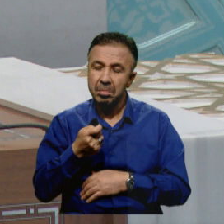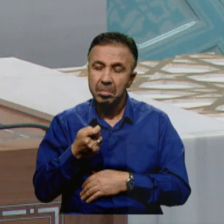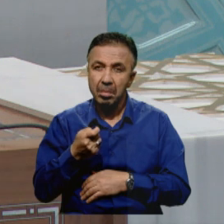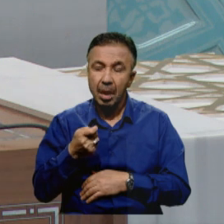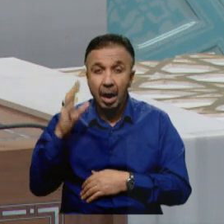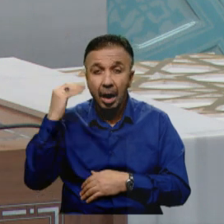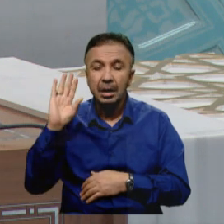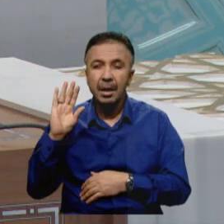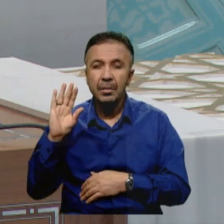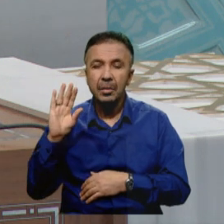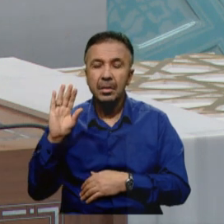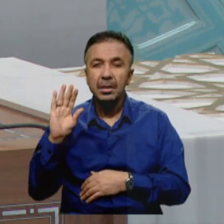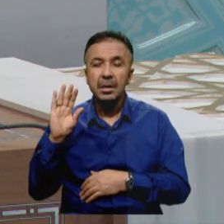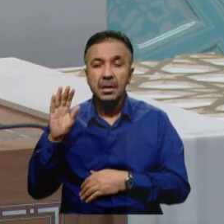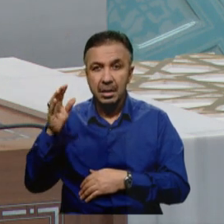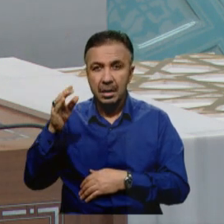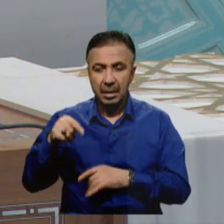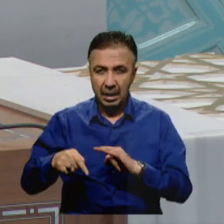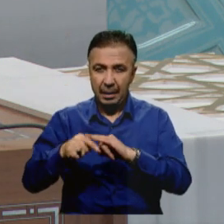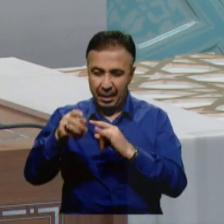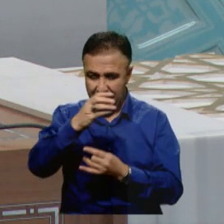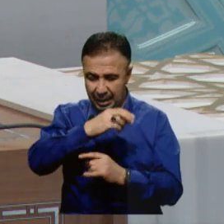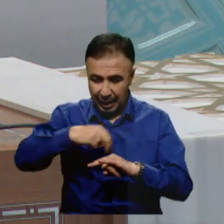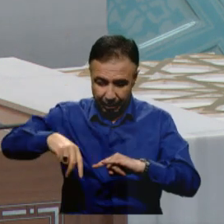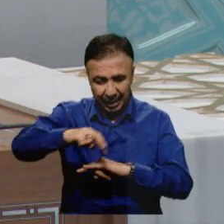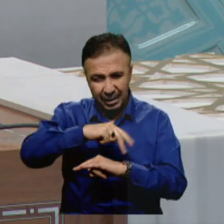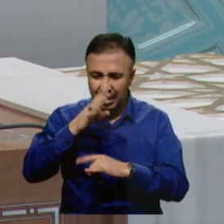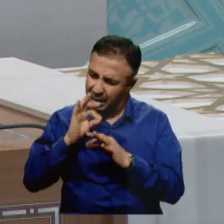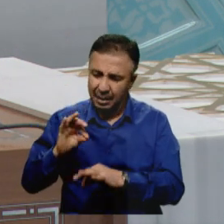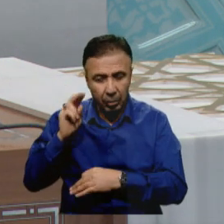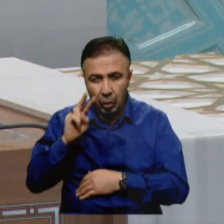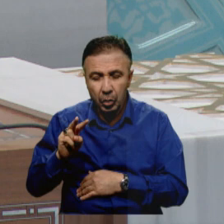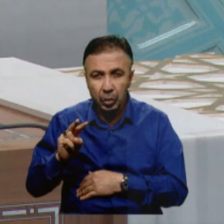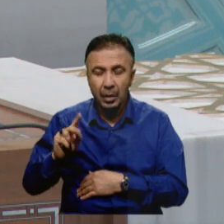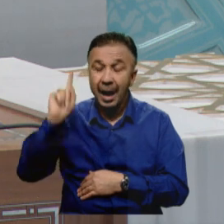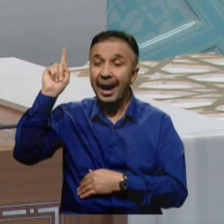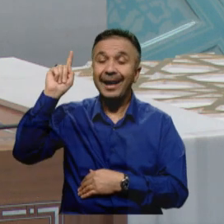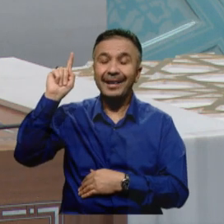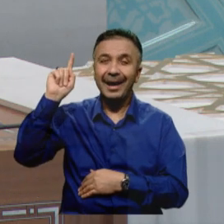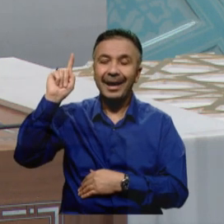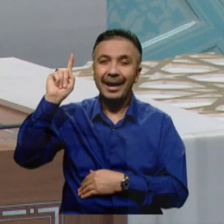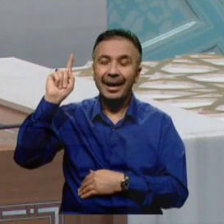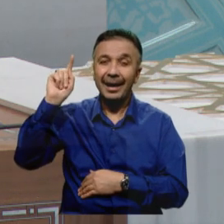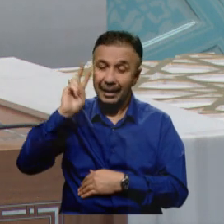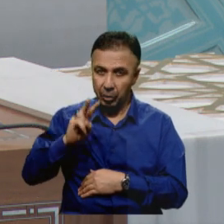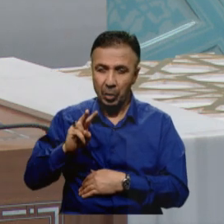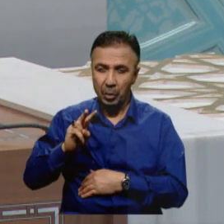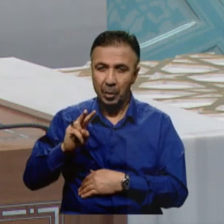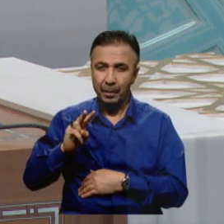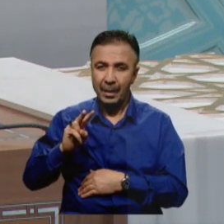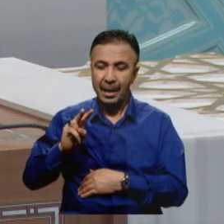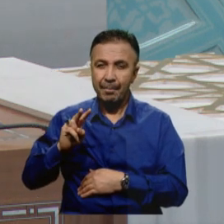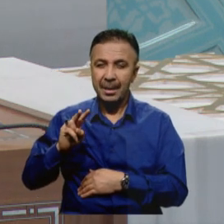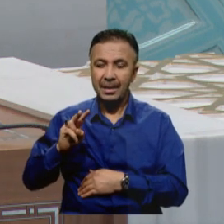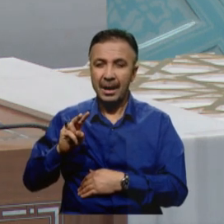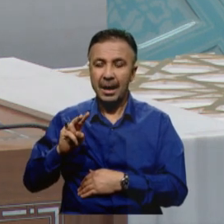ibadetini kim arz eder insan? Yalnızca Allah'a arz eder. Ama bir bakıyorsun telefonu açmış canlı yayında yaptığı tavafı